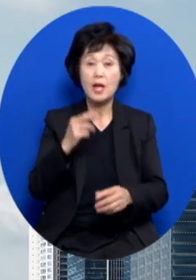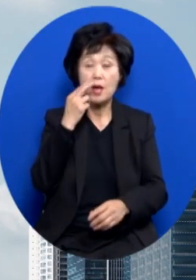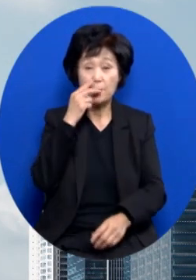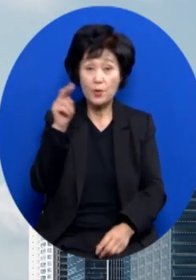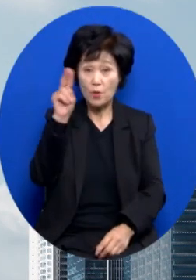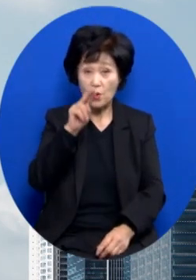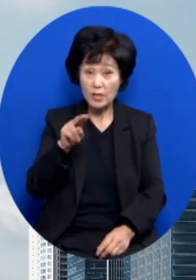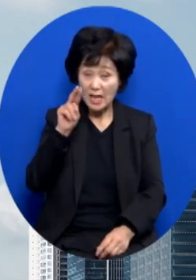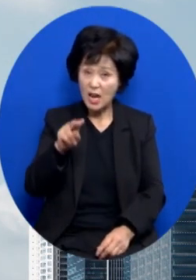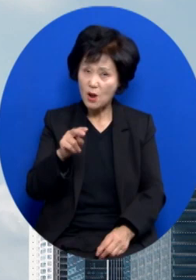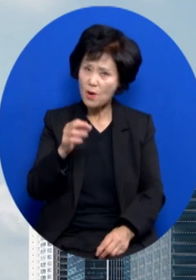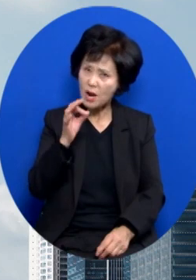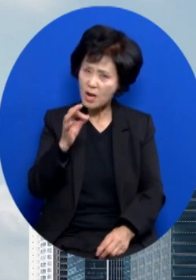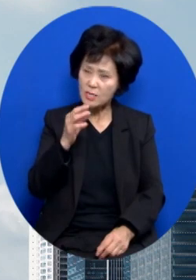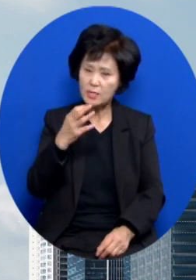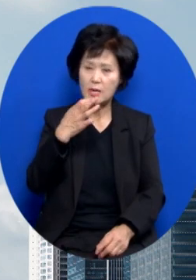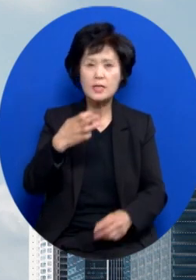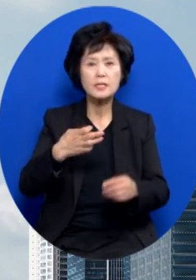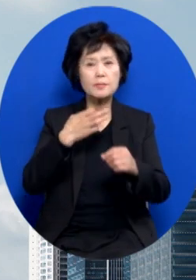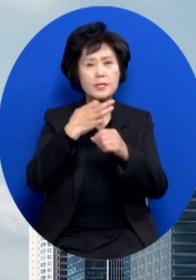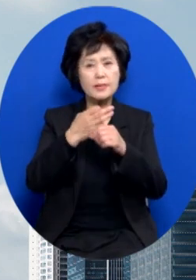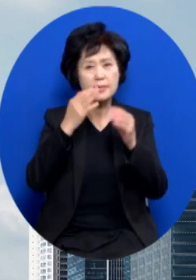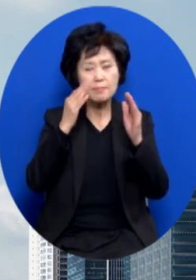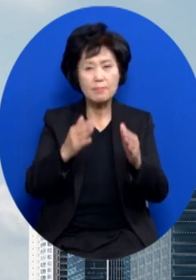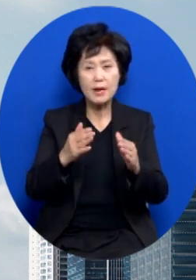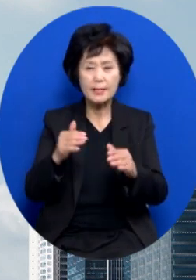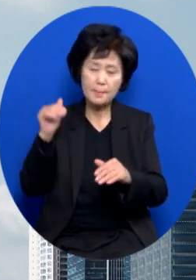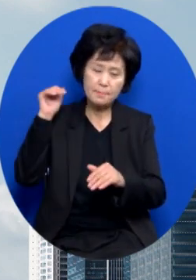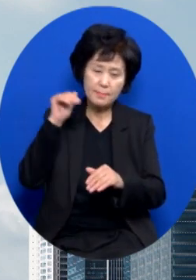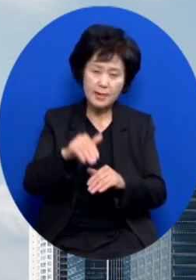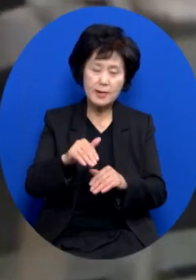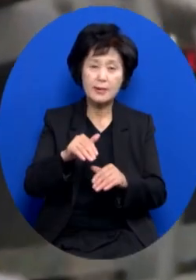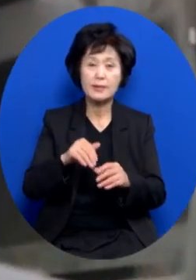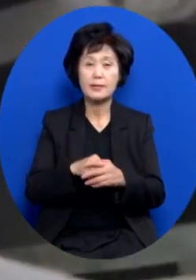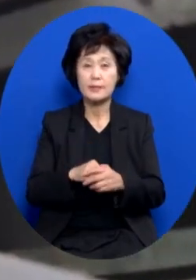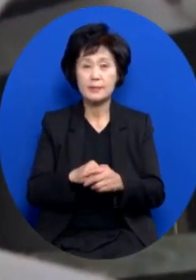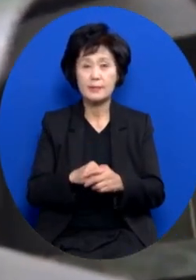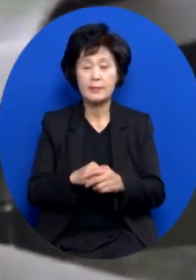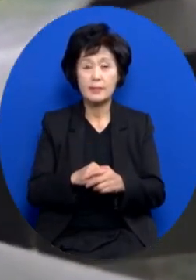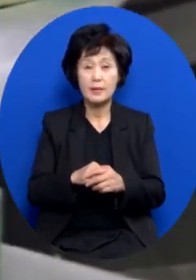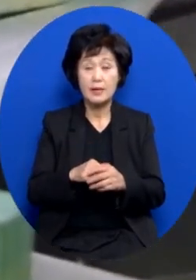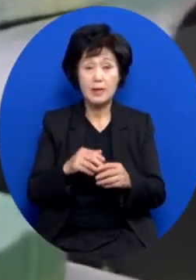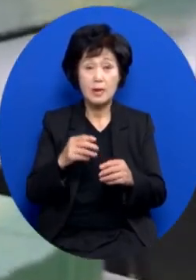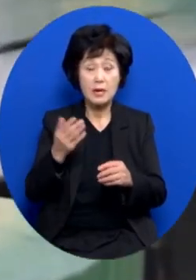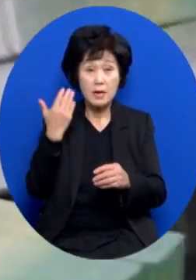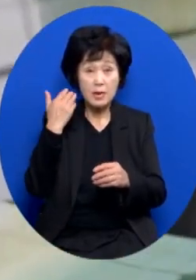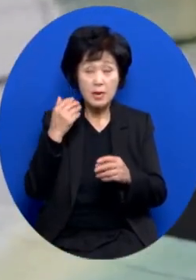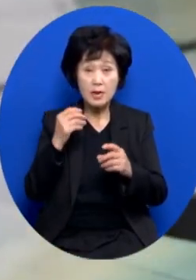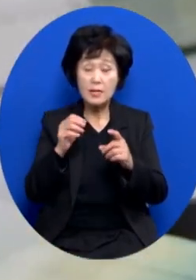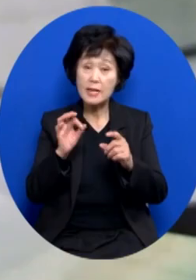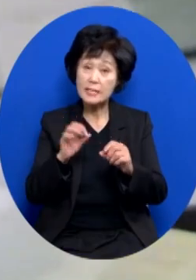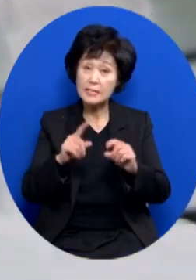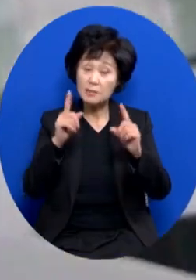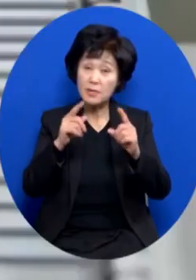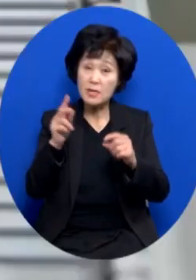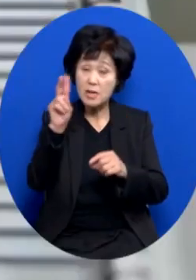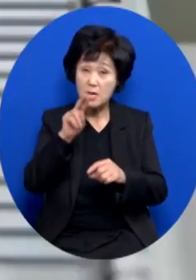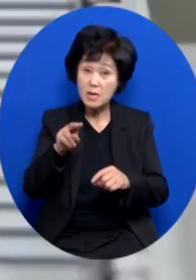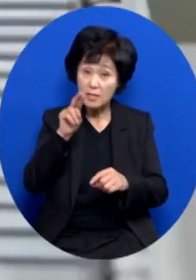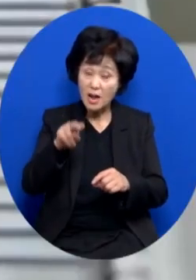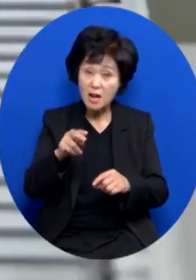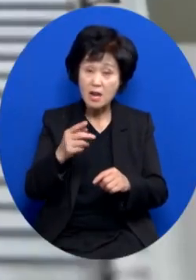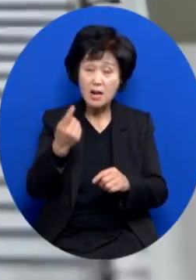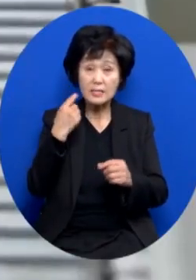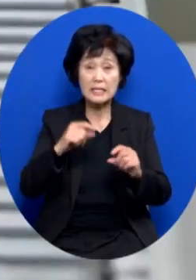미국 달러화 가치가 13년 만에 최대 낙폭을 기록했습니다. 지난 10일 달러 현물 지수는